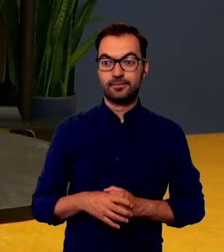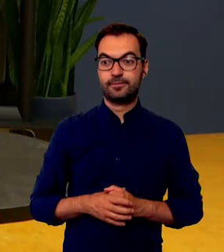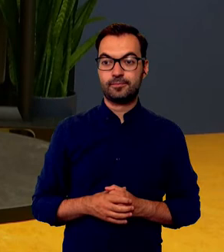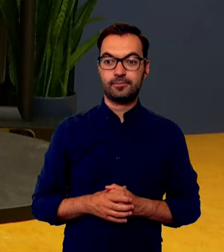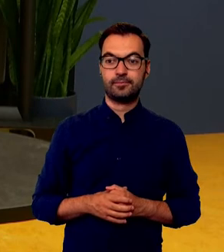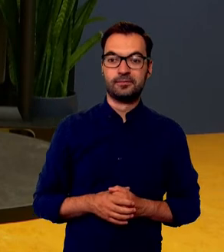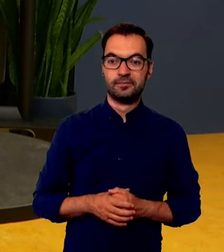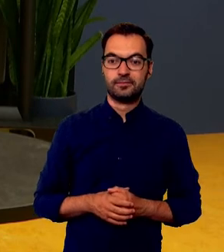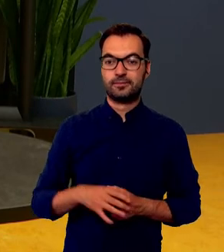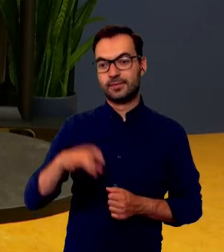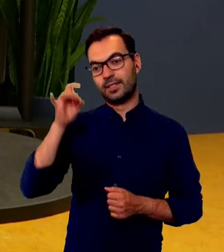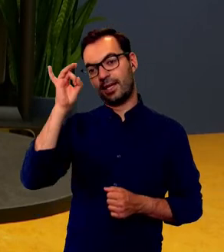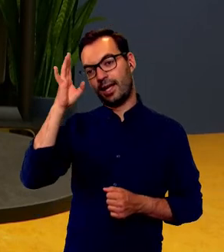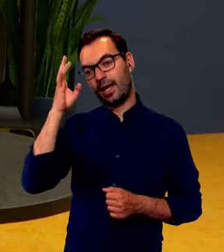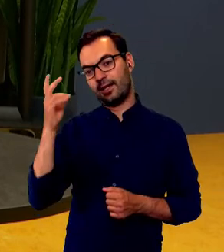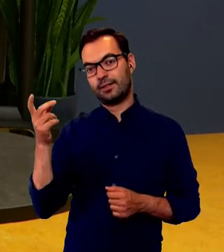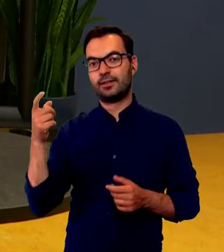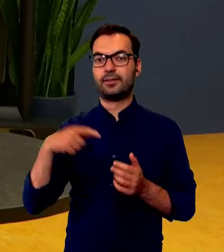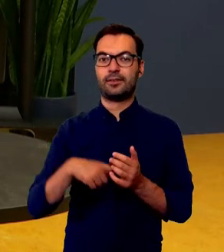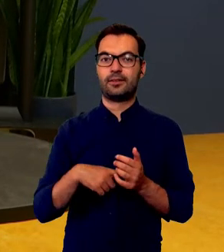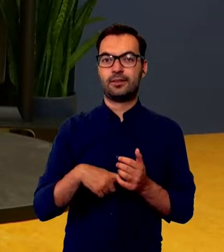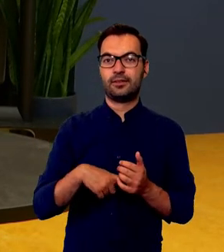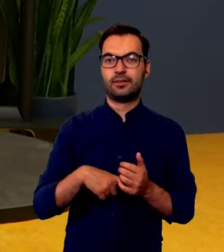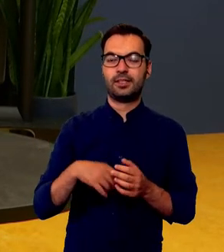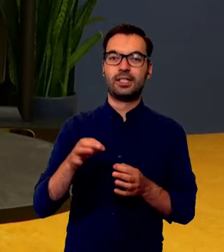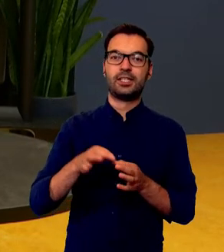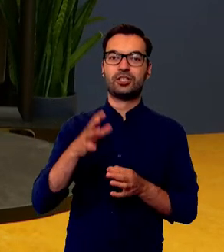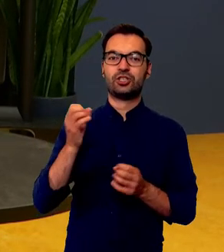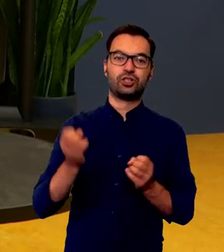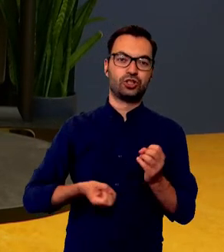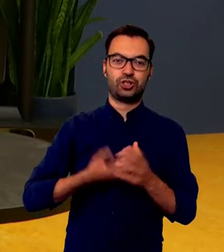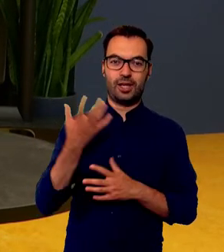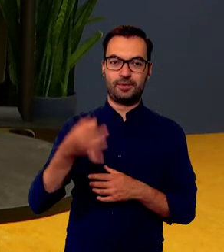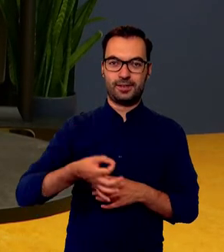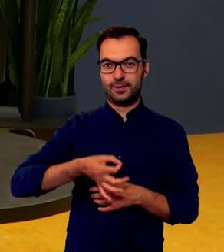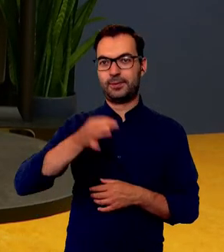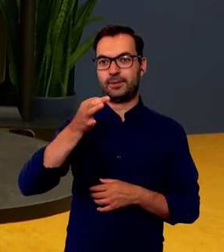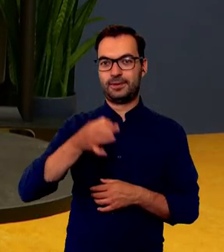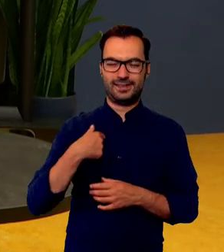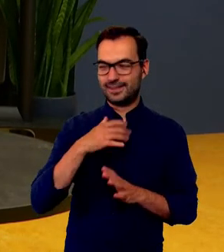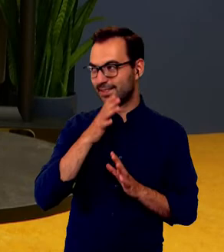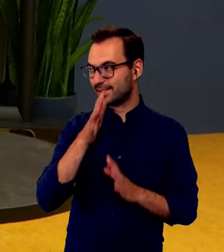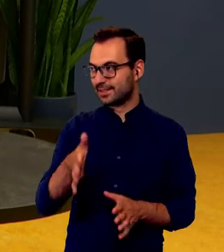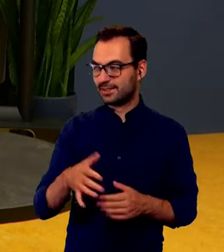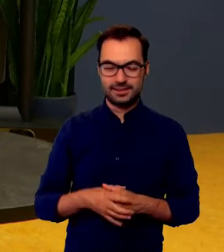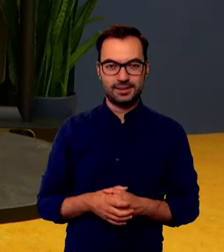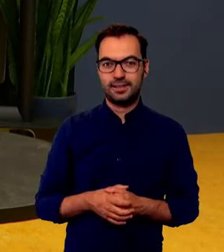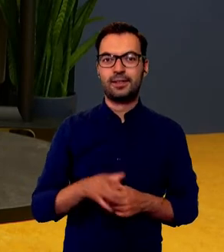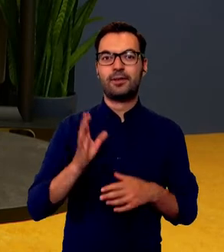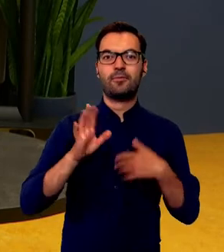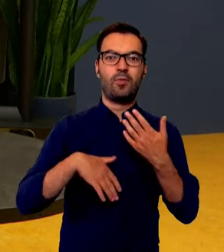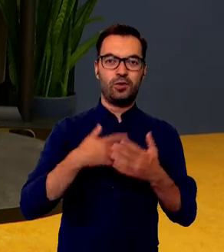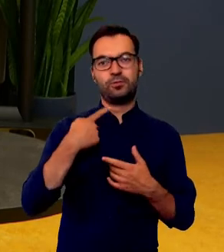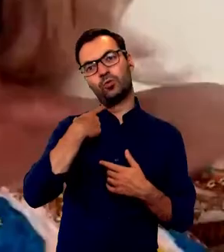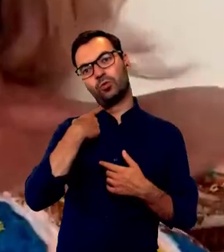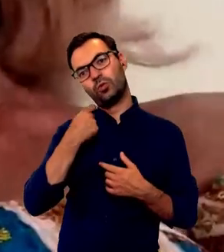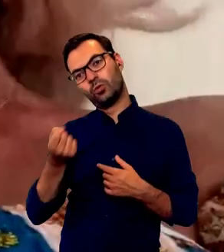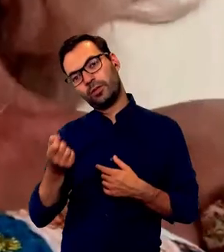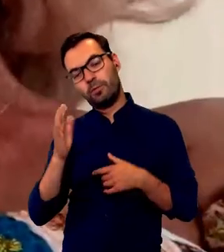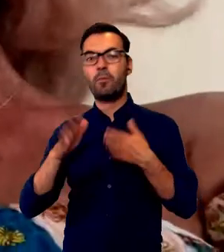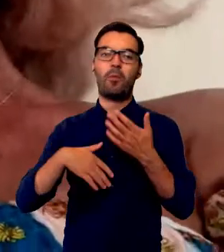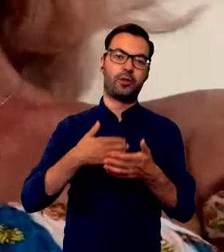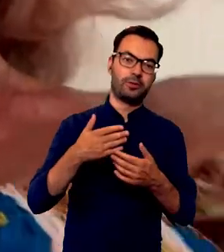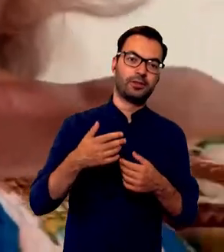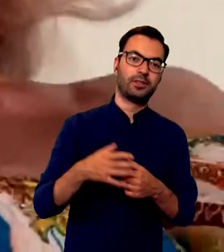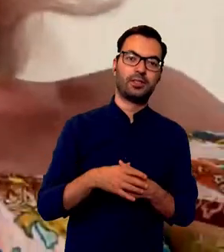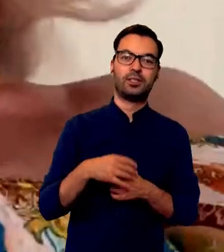bo poranek się zaczynał od one glass champagne, której ja w ogóle jakby nie lubię. Potem żeśmy się nudzili, potem